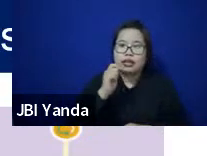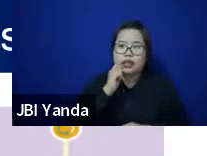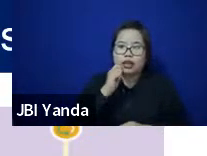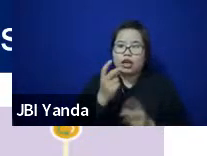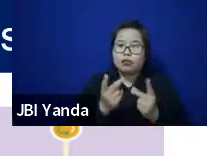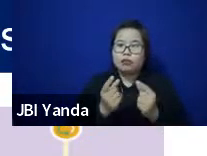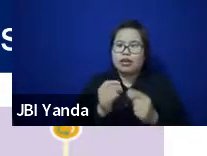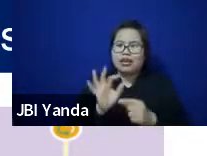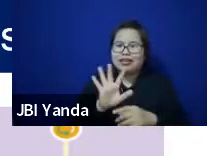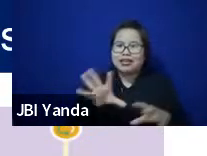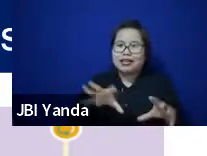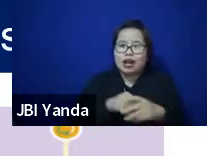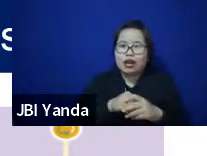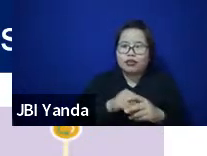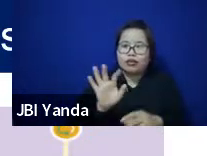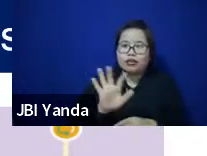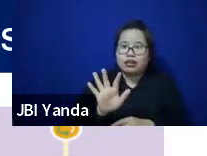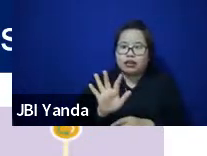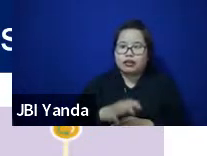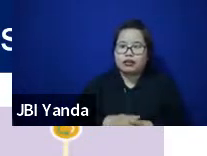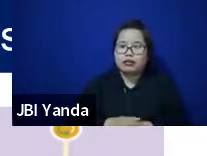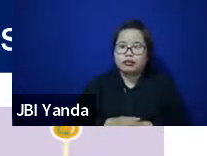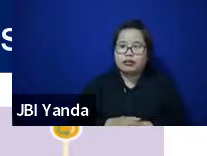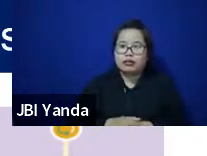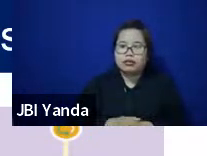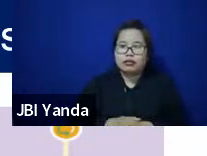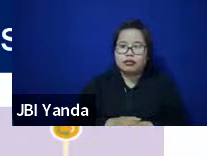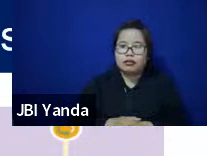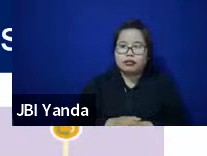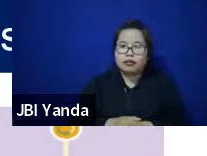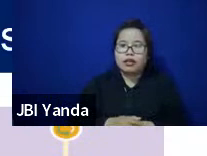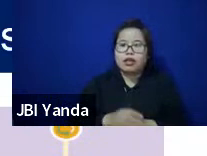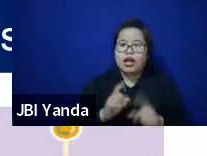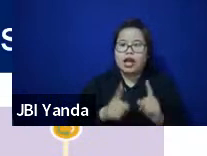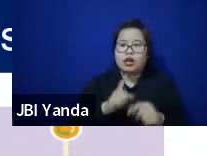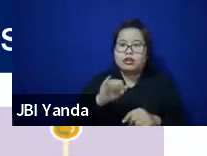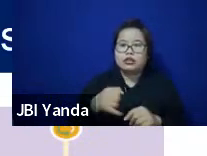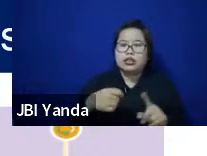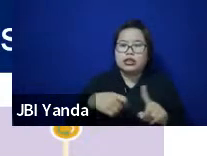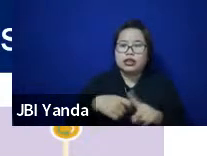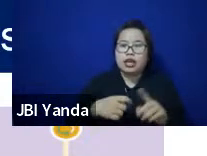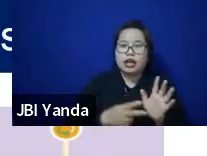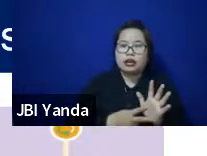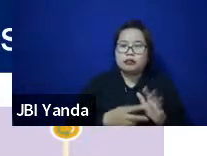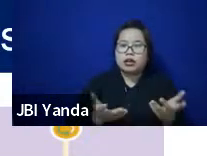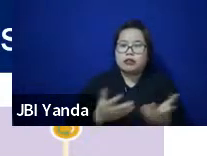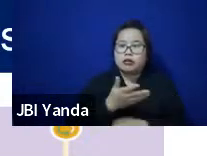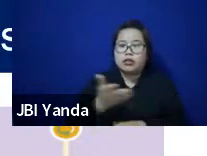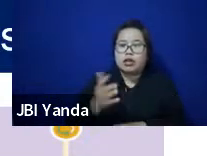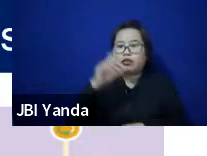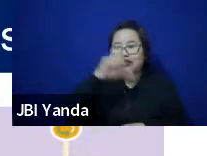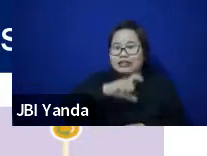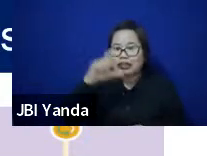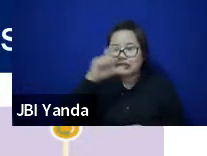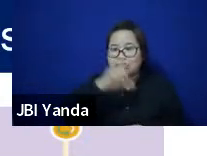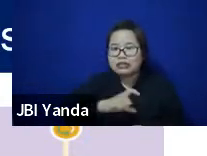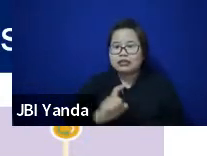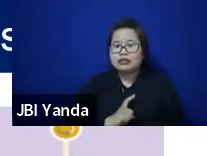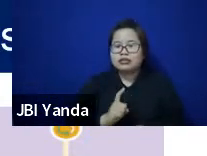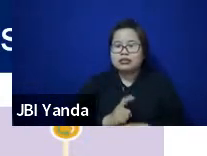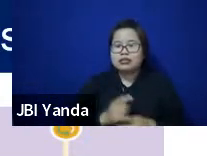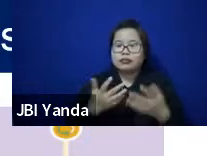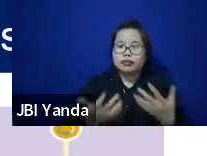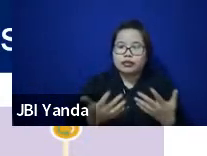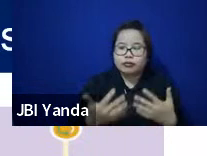tidak tercover atau tidak ada di JKN misalnya, dia harus mencari sendiri, kemudian juga